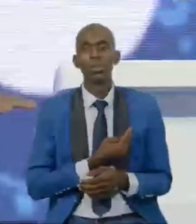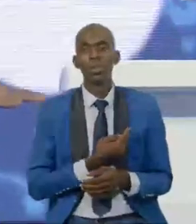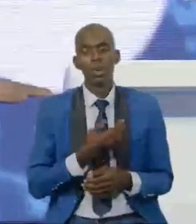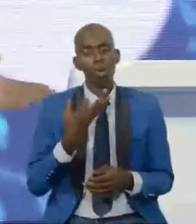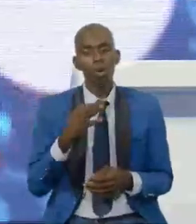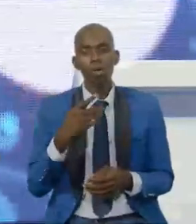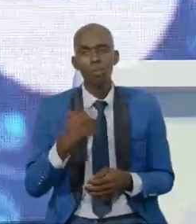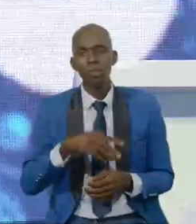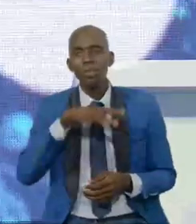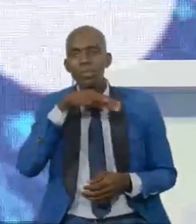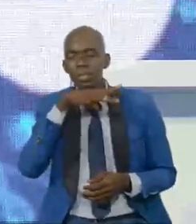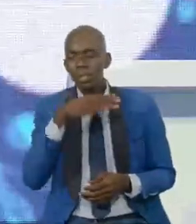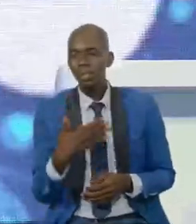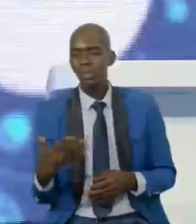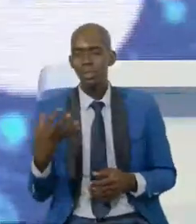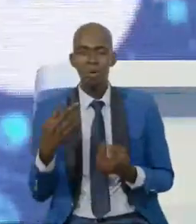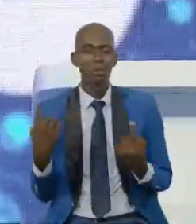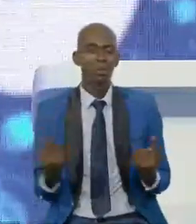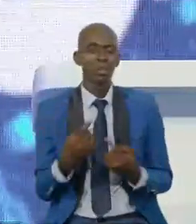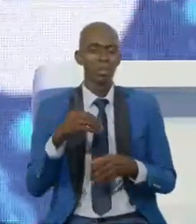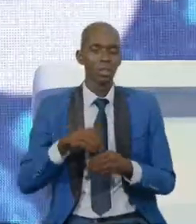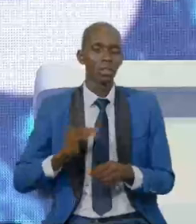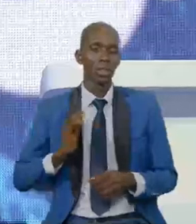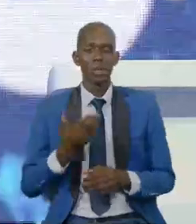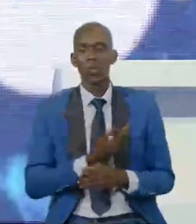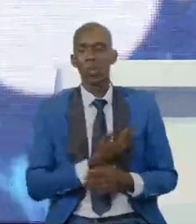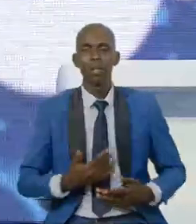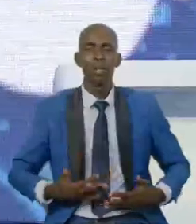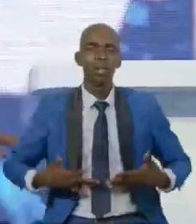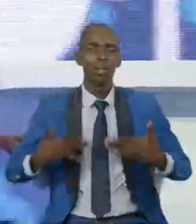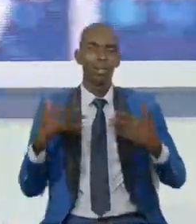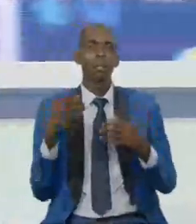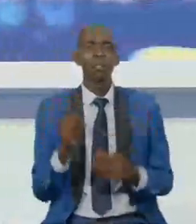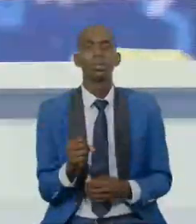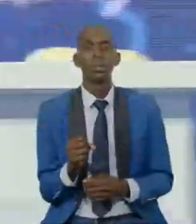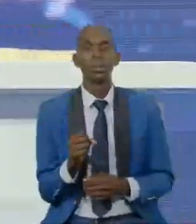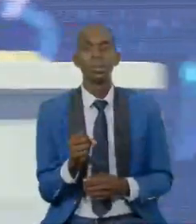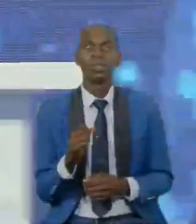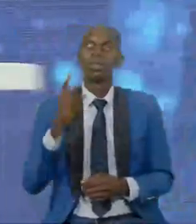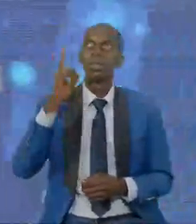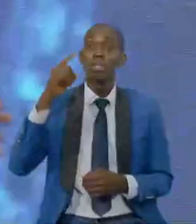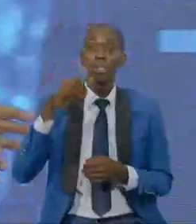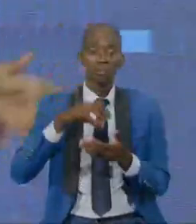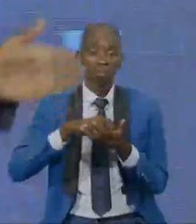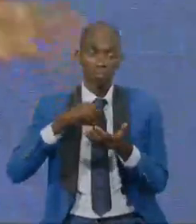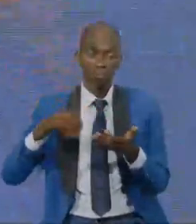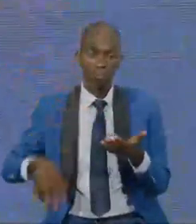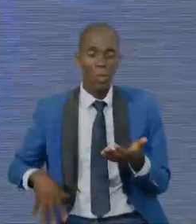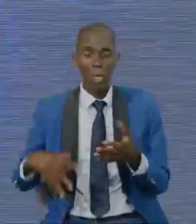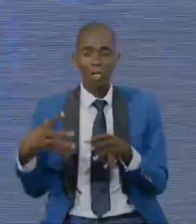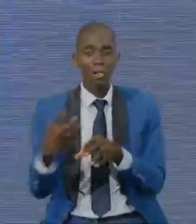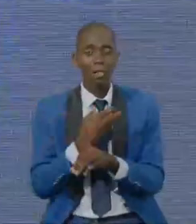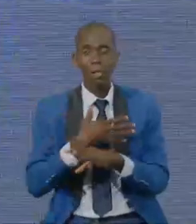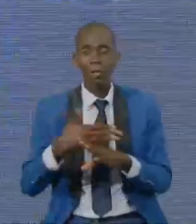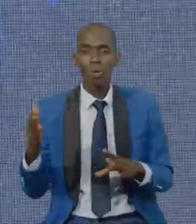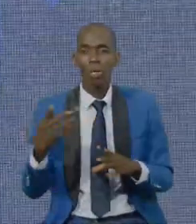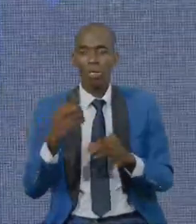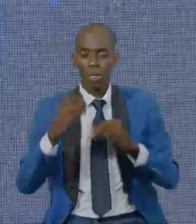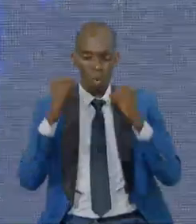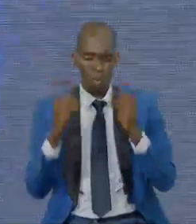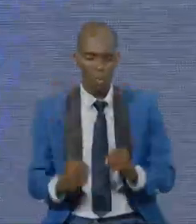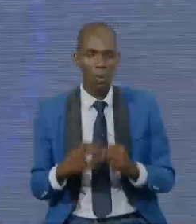of sin in our lives. Il ôte la pollution du péché de notre vie. He takes away the power of